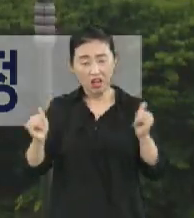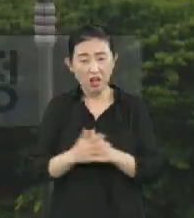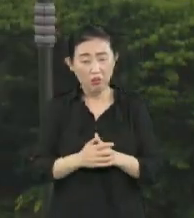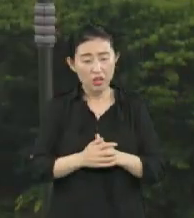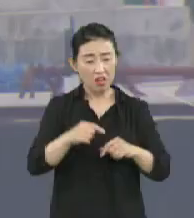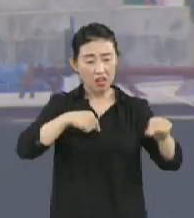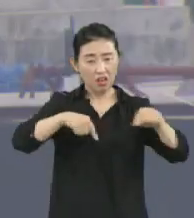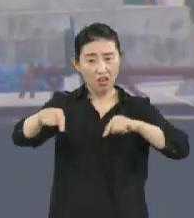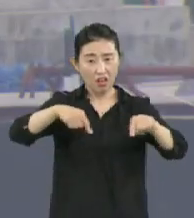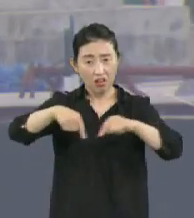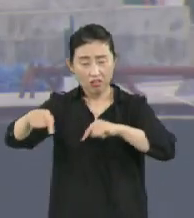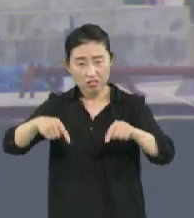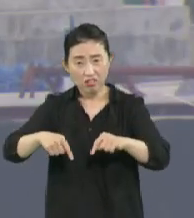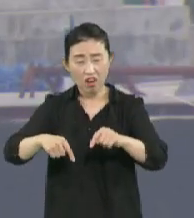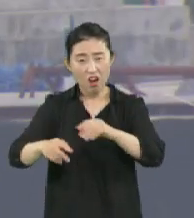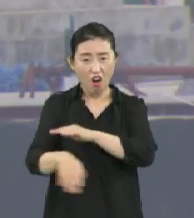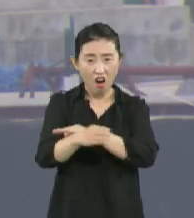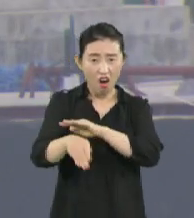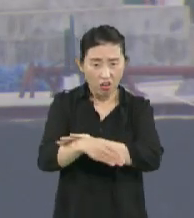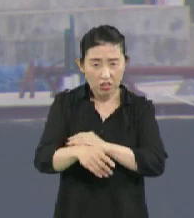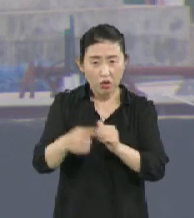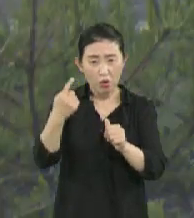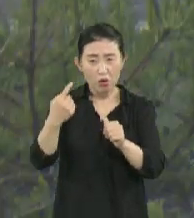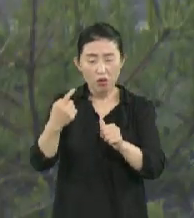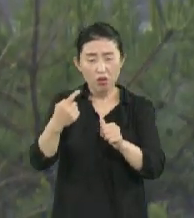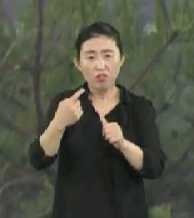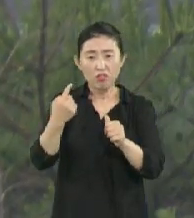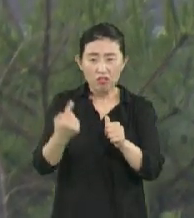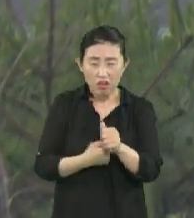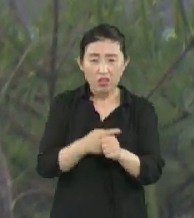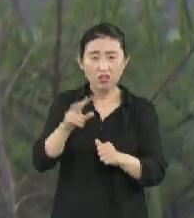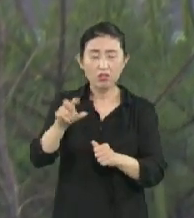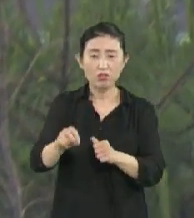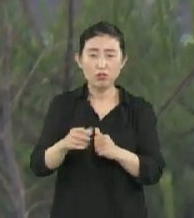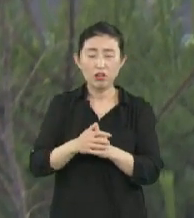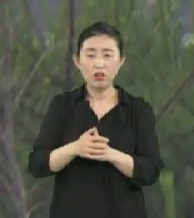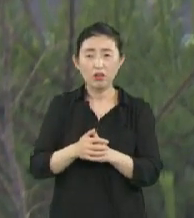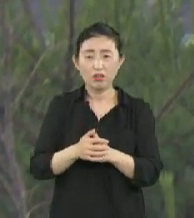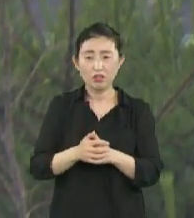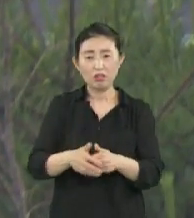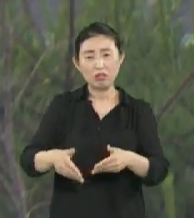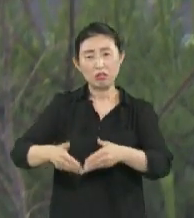어설픈 행정이 참사를 불렀다고 비난하고 있습니다. TJB 최은호입니다.